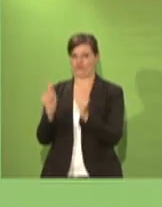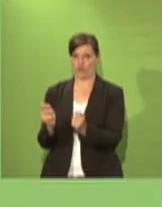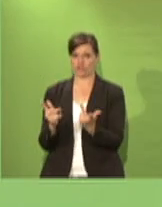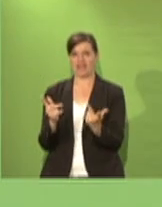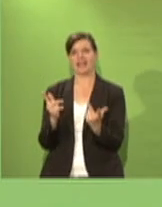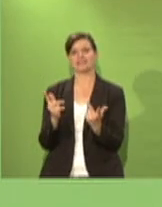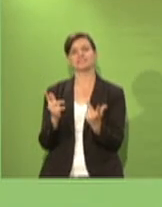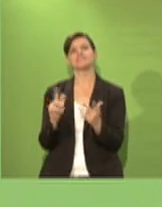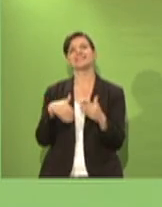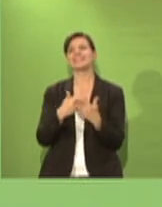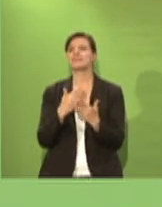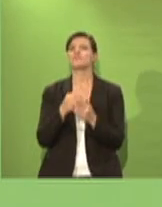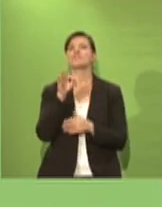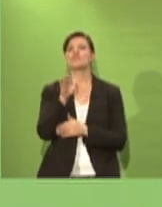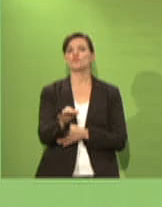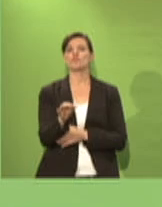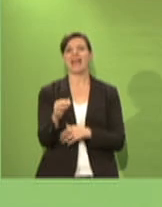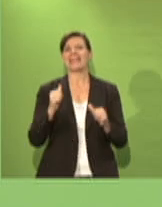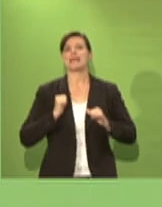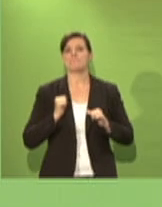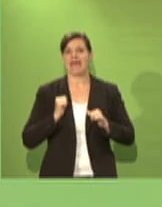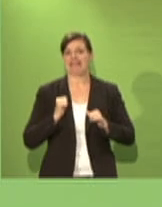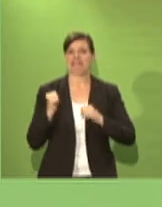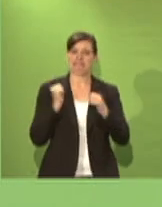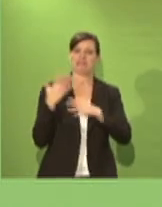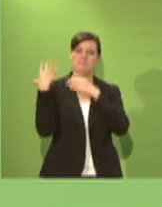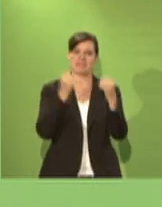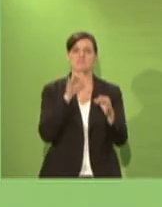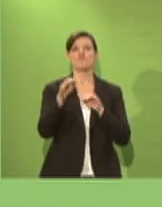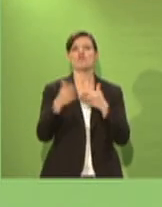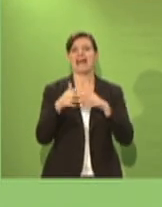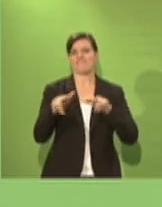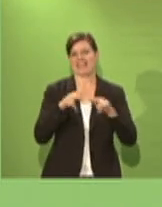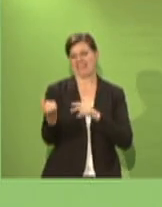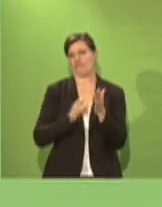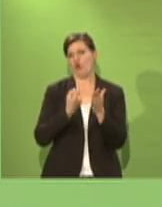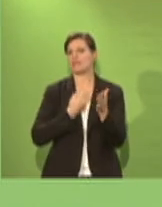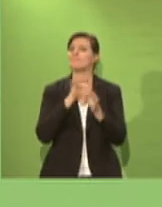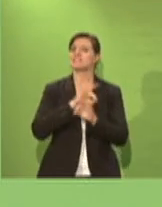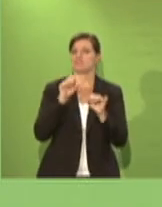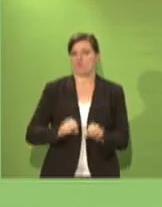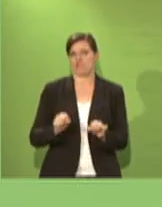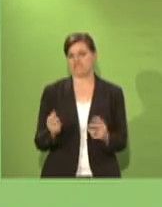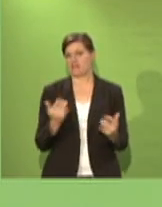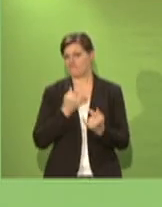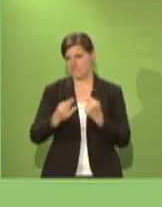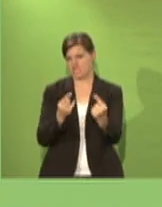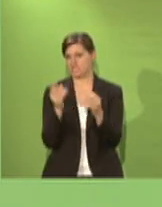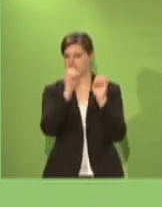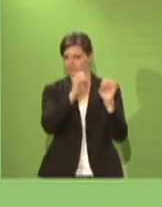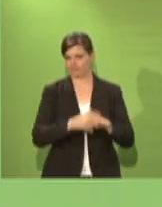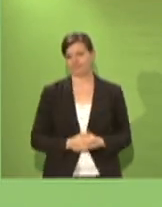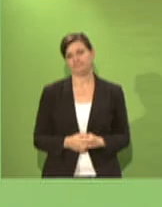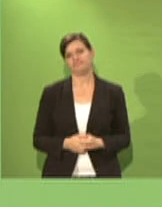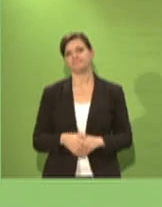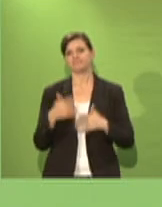Lösungen für die Gepäckmitnahme im Nahverkehr fordert. Das ist, denke ich, gerade angesichts